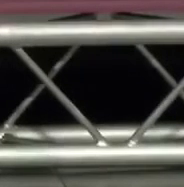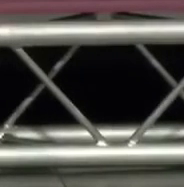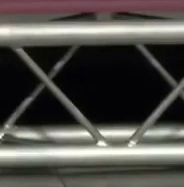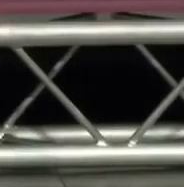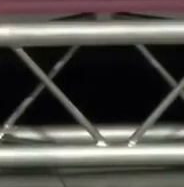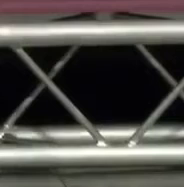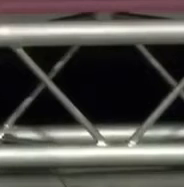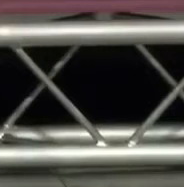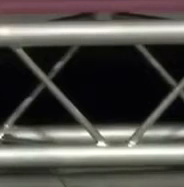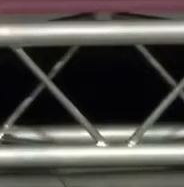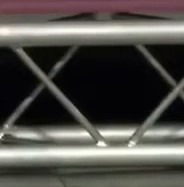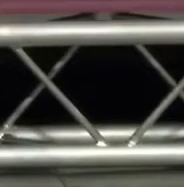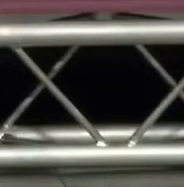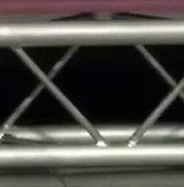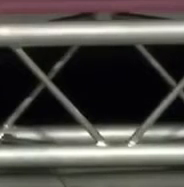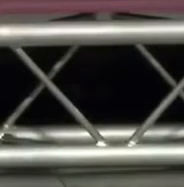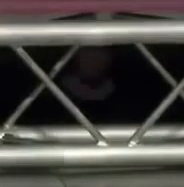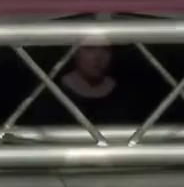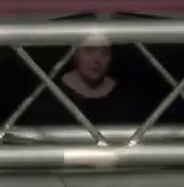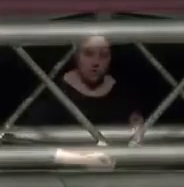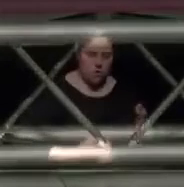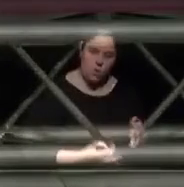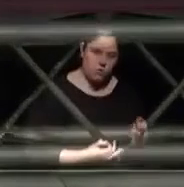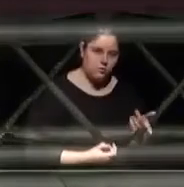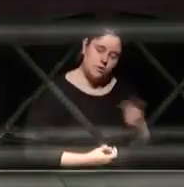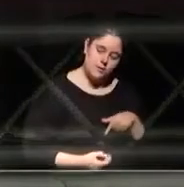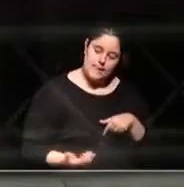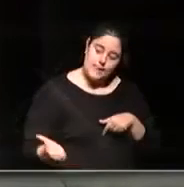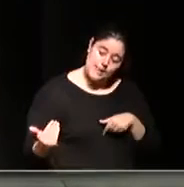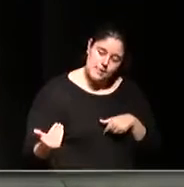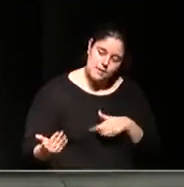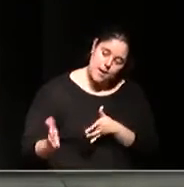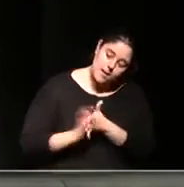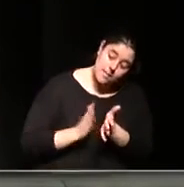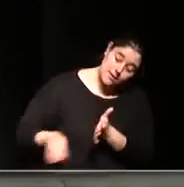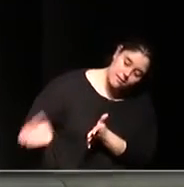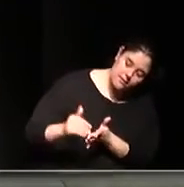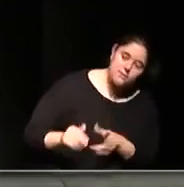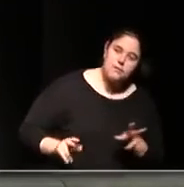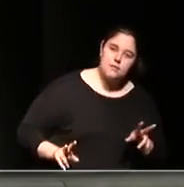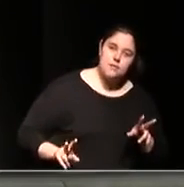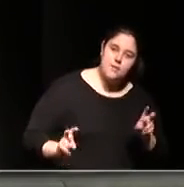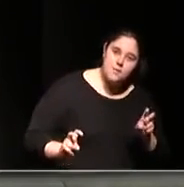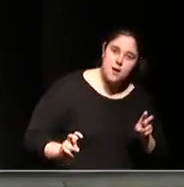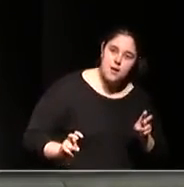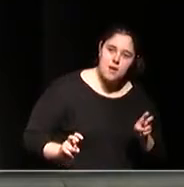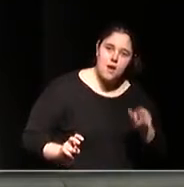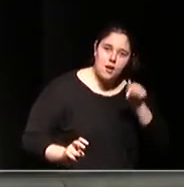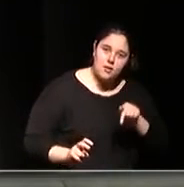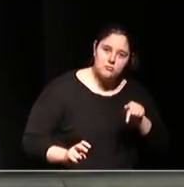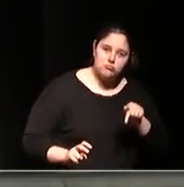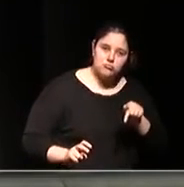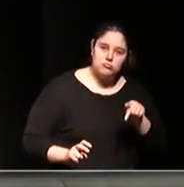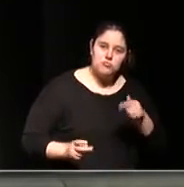en l'economia. Hauríem segur també fet parlar a la gent sobre com no estem